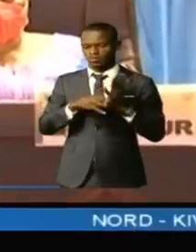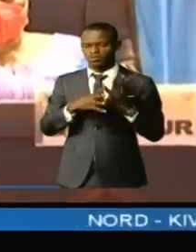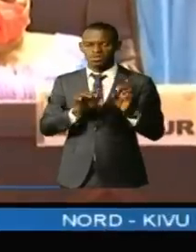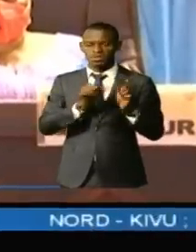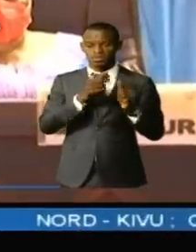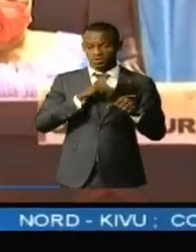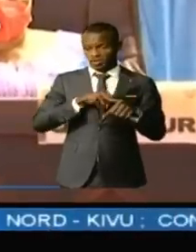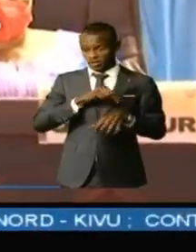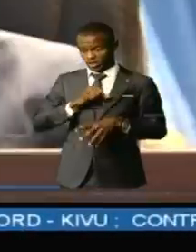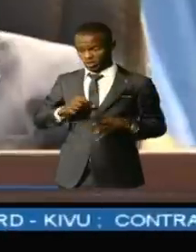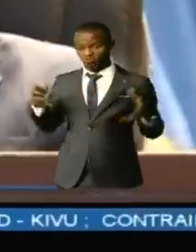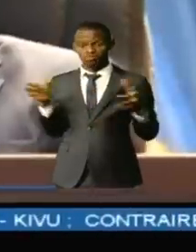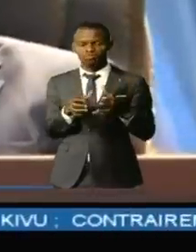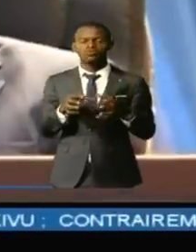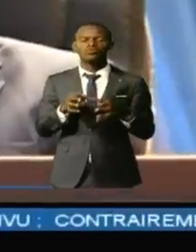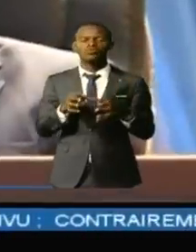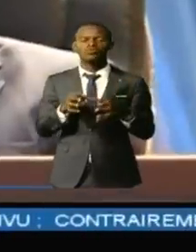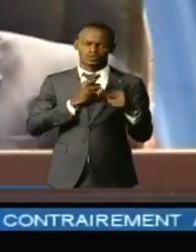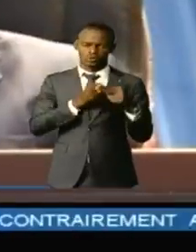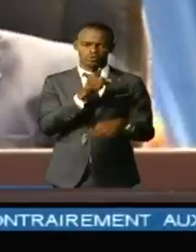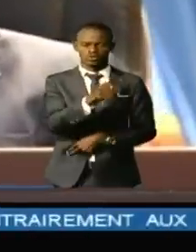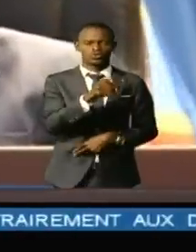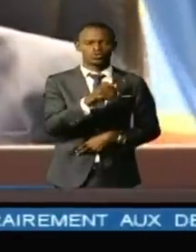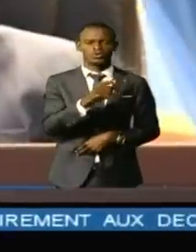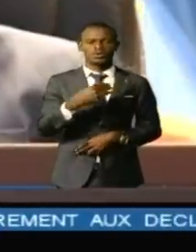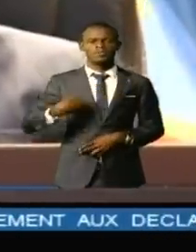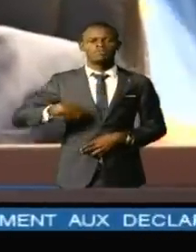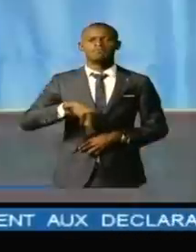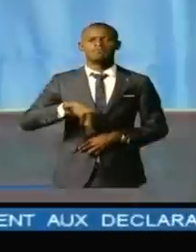de la Cour constitutionnelle.